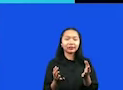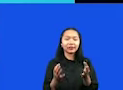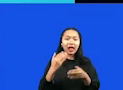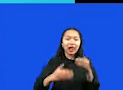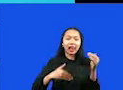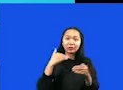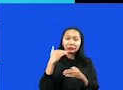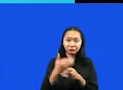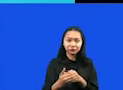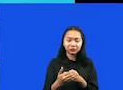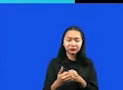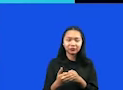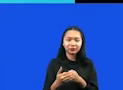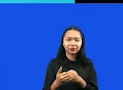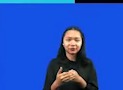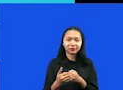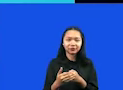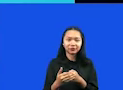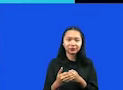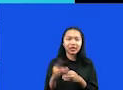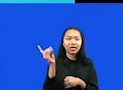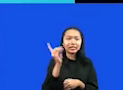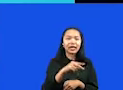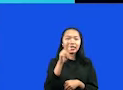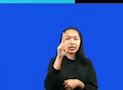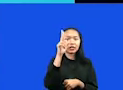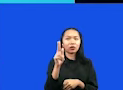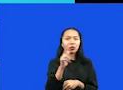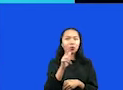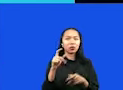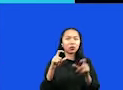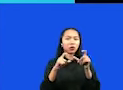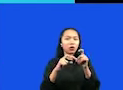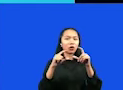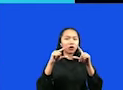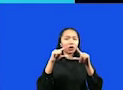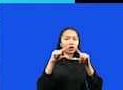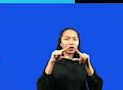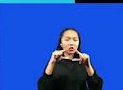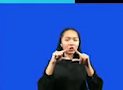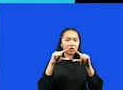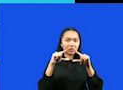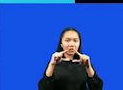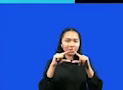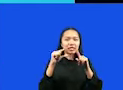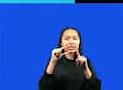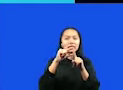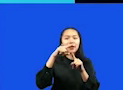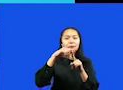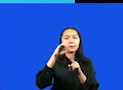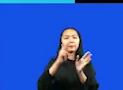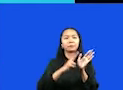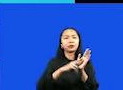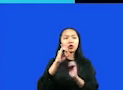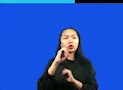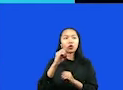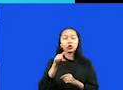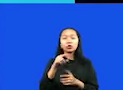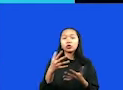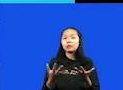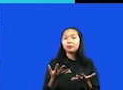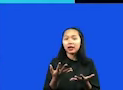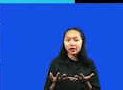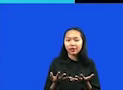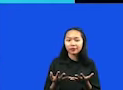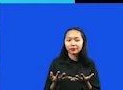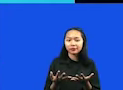selanjutnya ini dari romotono had romobton Hadi mengatakan bahwa tantangan kita masih